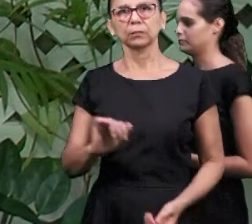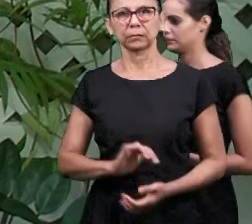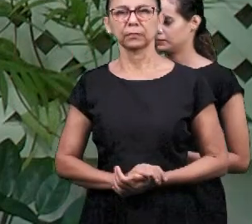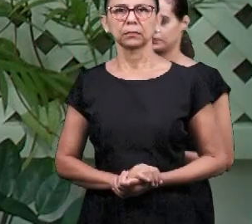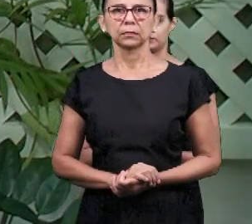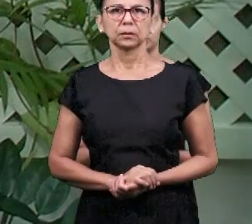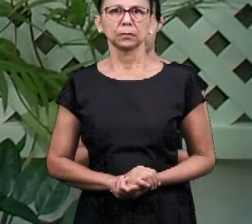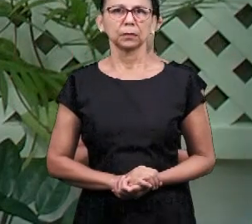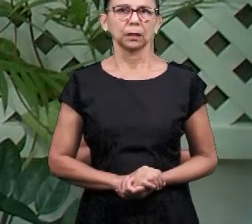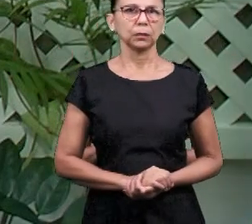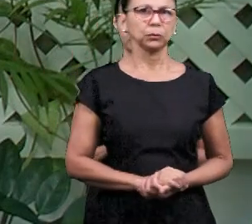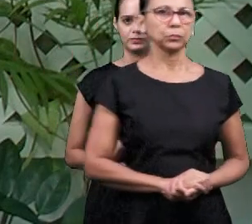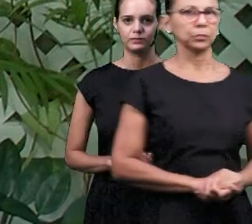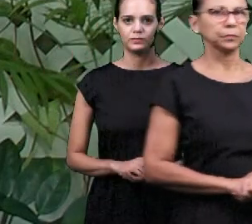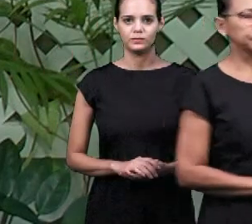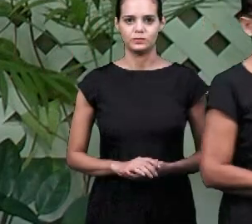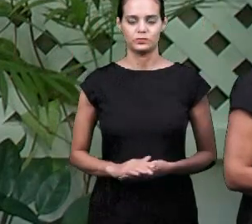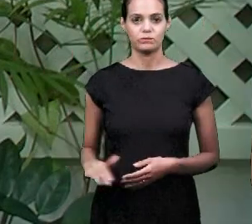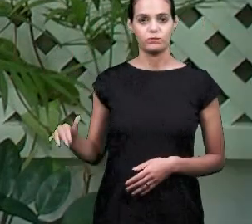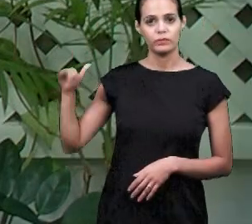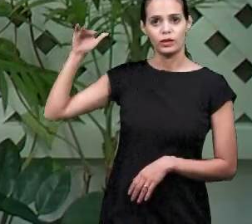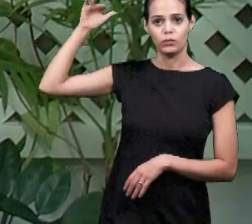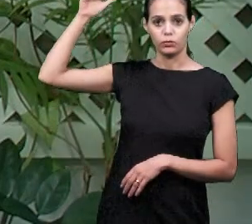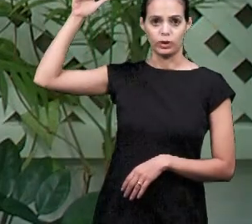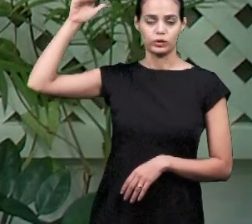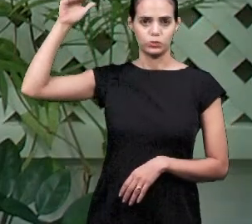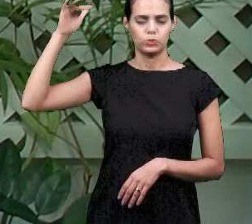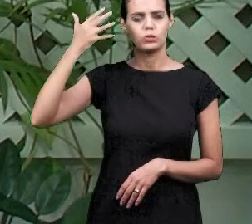il va vous répondre. Seigneur, je prends ce médicament? Oui.